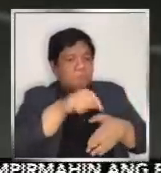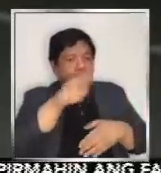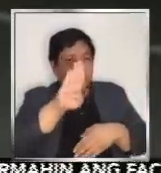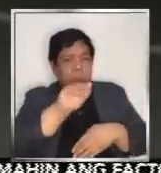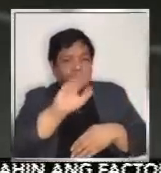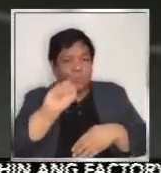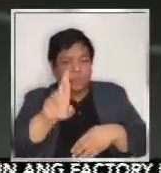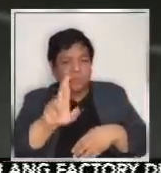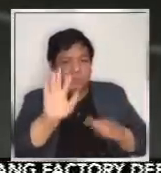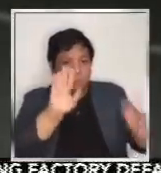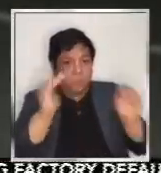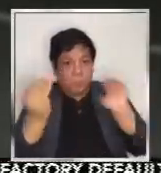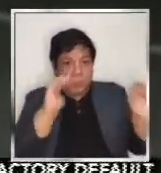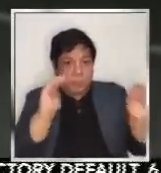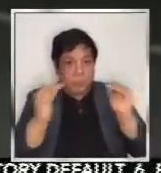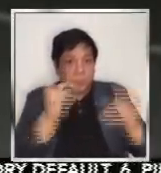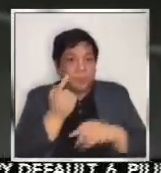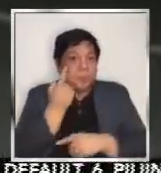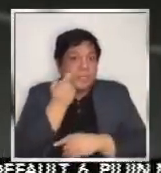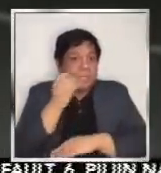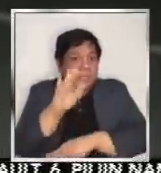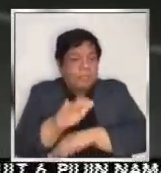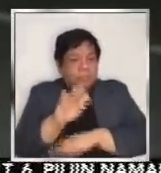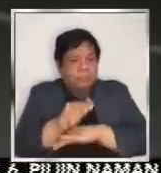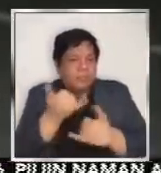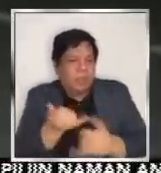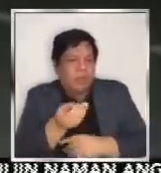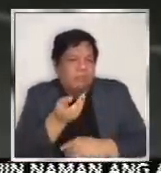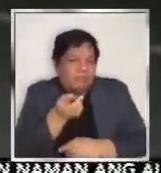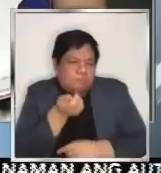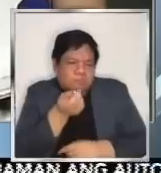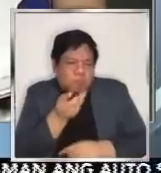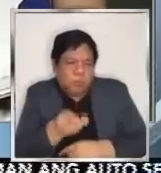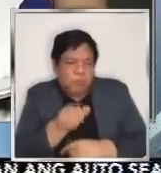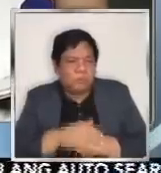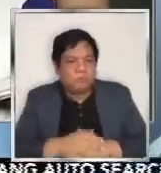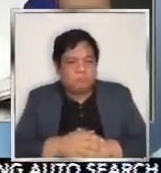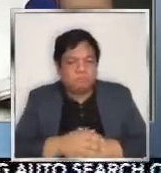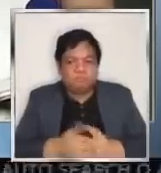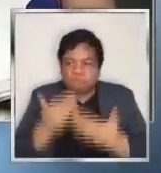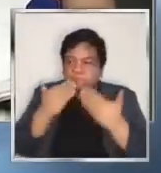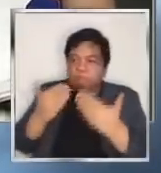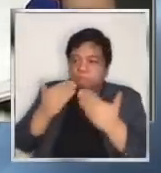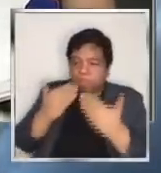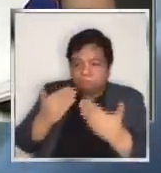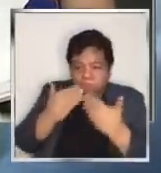sa sitwasyon kaninang hapon ay mas kakaunti na ito. Vicky? Maraming salamat sa iyo, Katrina Son.